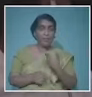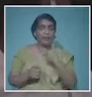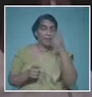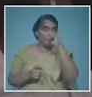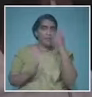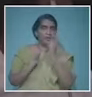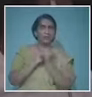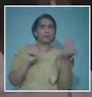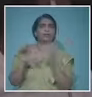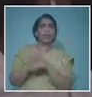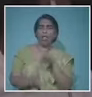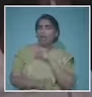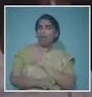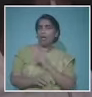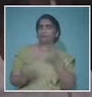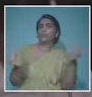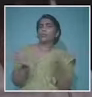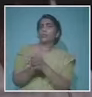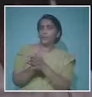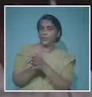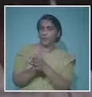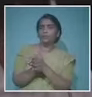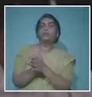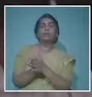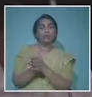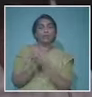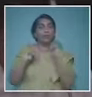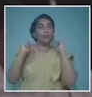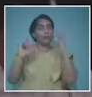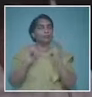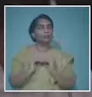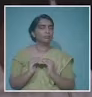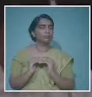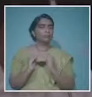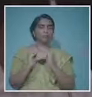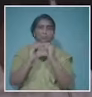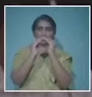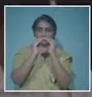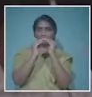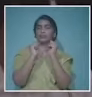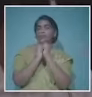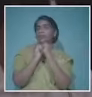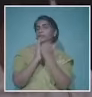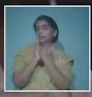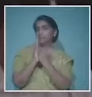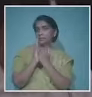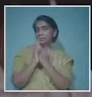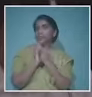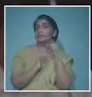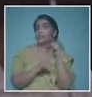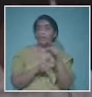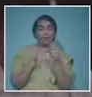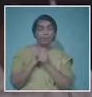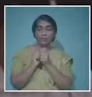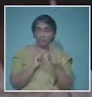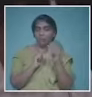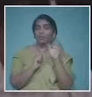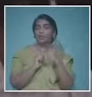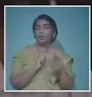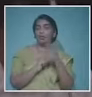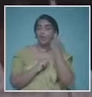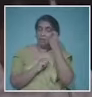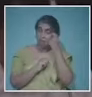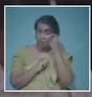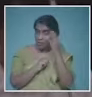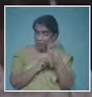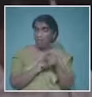ඔවුන්ගේ ලාභ ලබන පිරිසක් බවට පරිවර්තනය. මෙන්න මේක තමයි සමය සමෘද්ධිමත් කරන වැඩපිළිවෙල තියෙන්නේ. එසේ යන වැඩපිළිවෙලක් යෝජනා